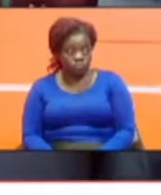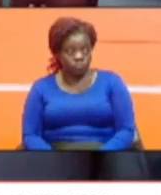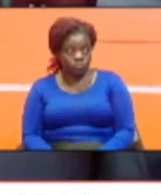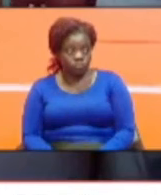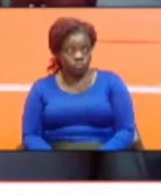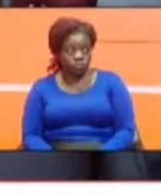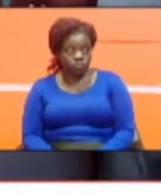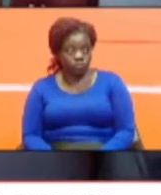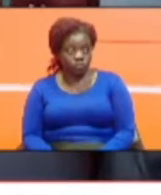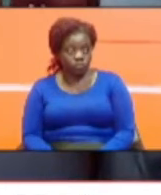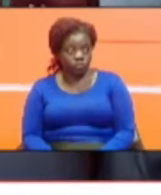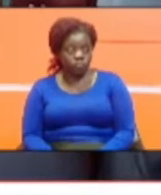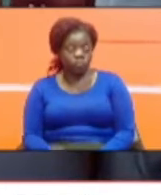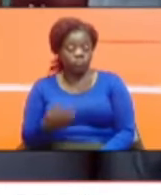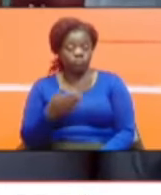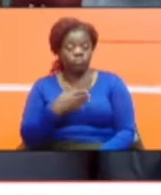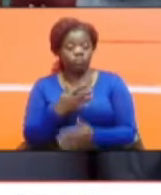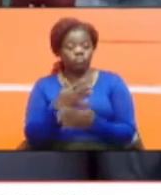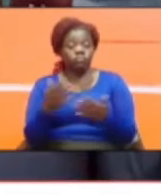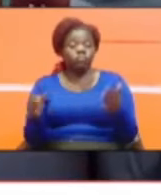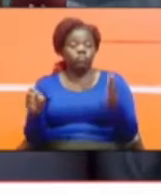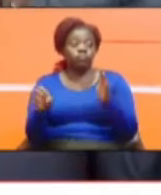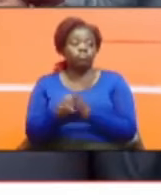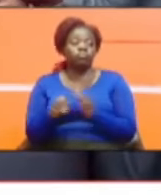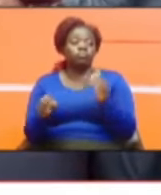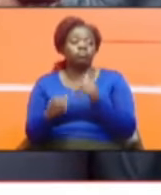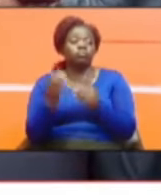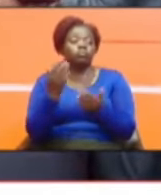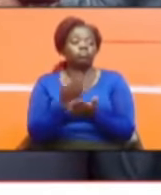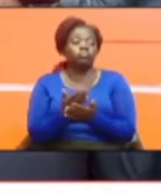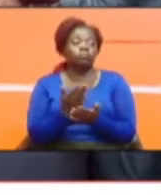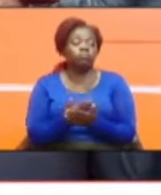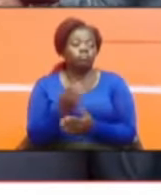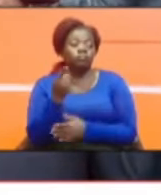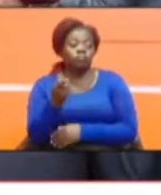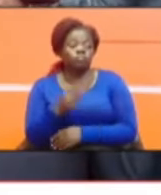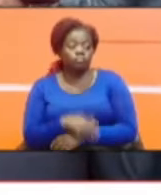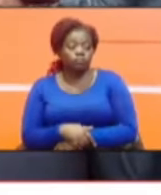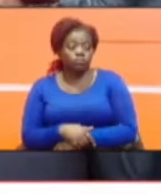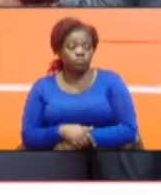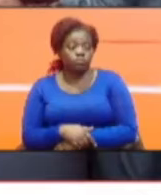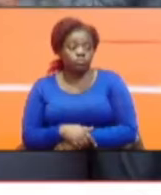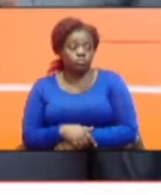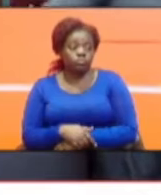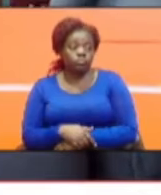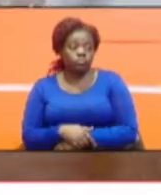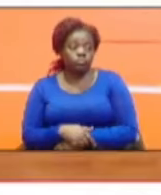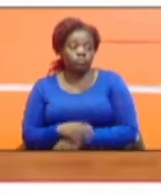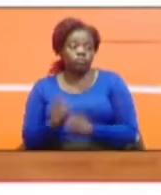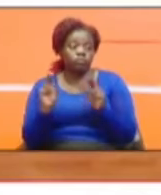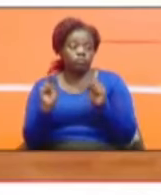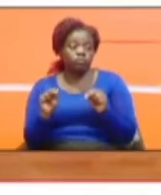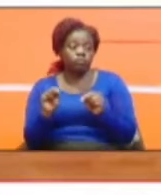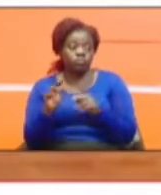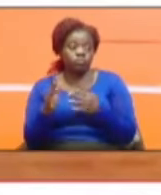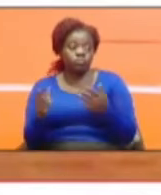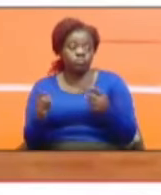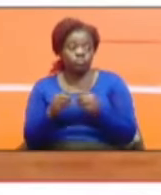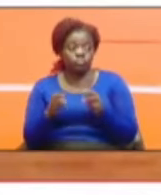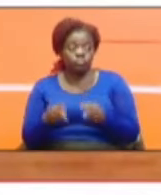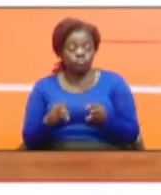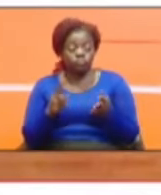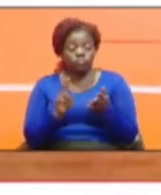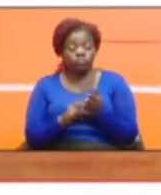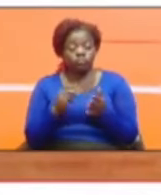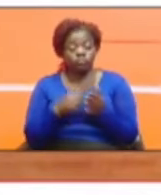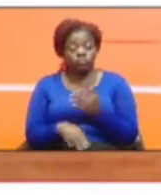Do you have any documentary evidence that he requested you? No. Mungeri mwaka siza